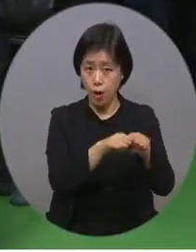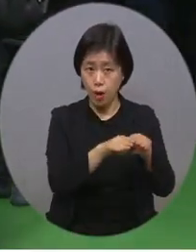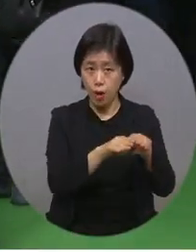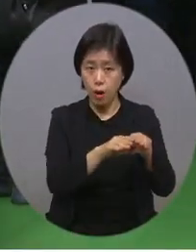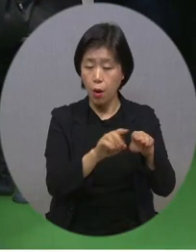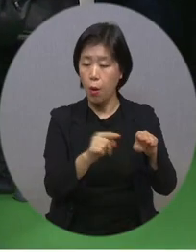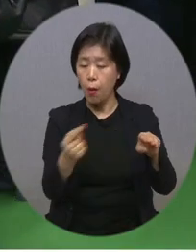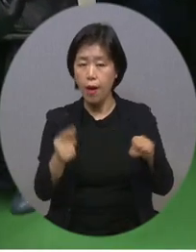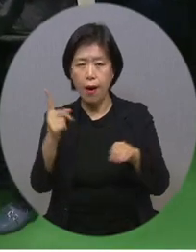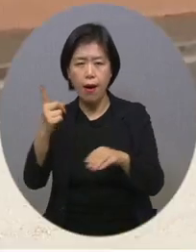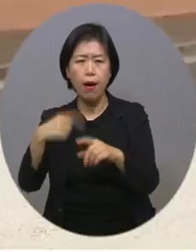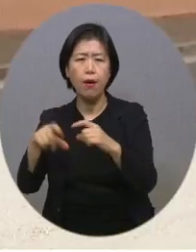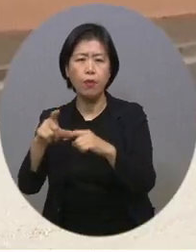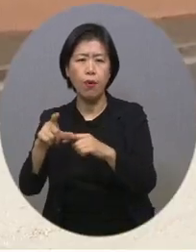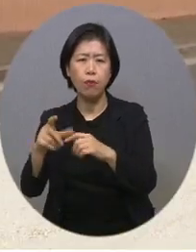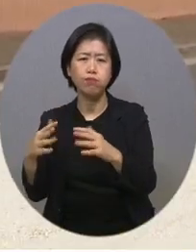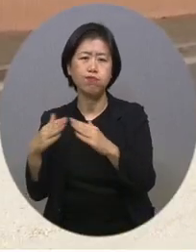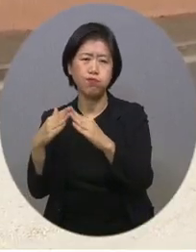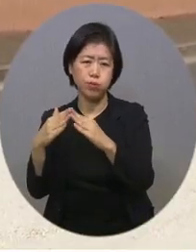노인들이 단순히 경로당이 아니라